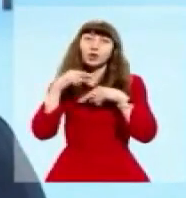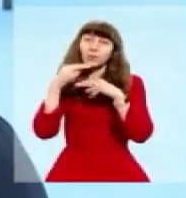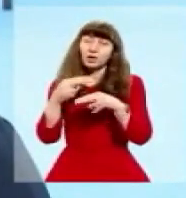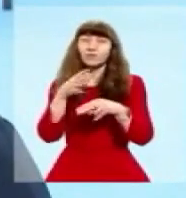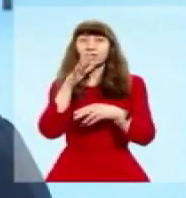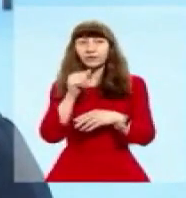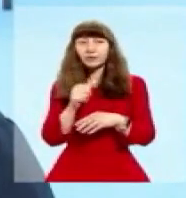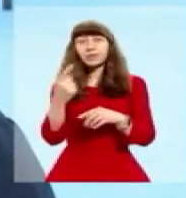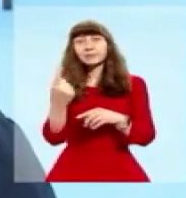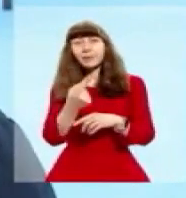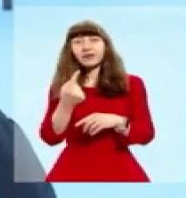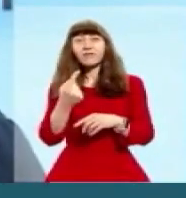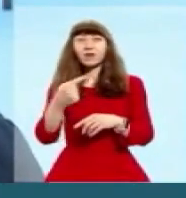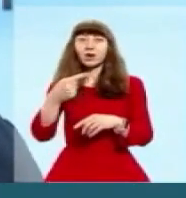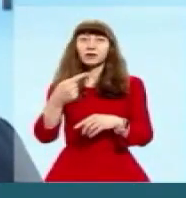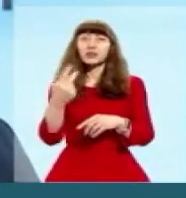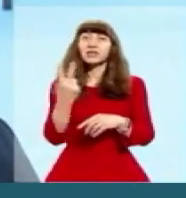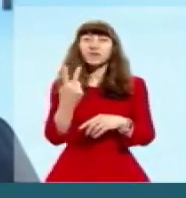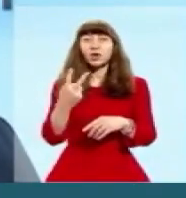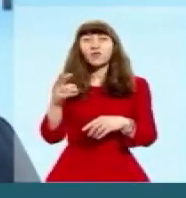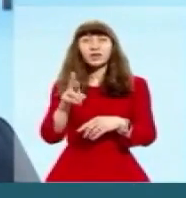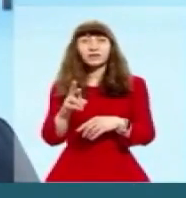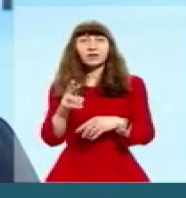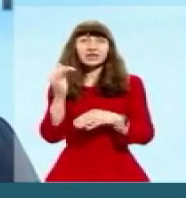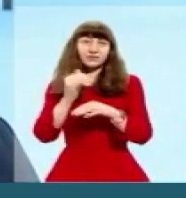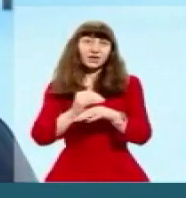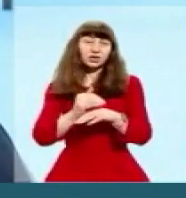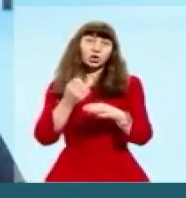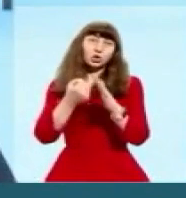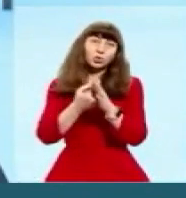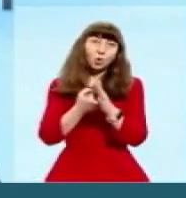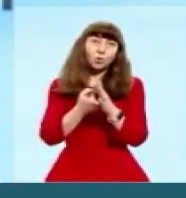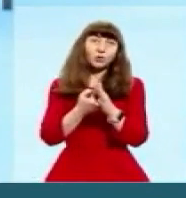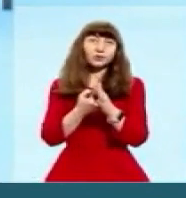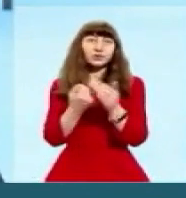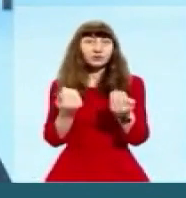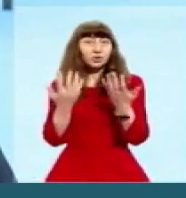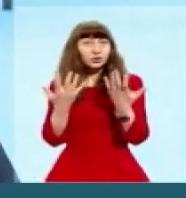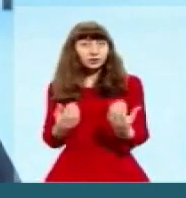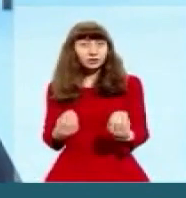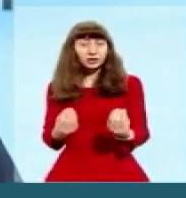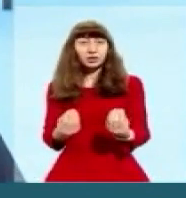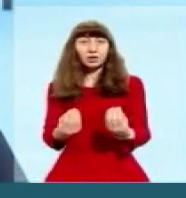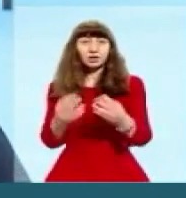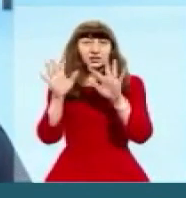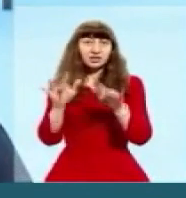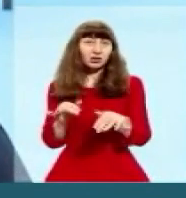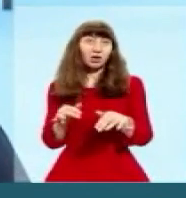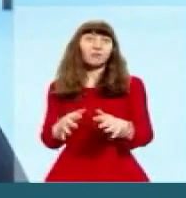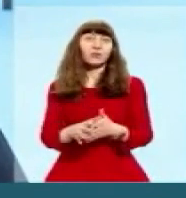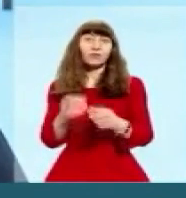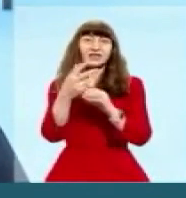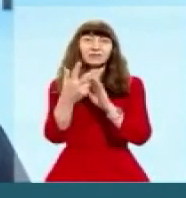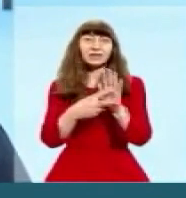период, получается, со 2 января, с вечера по сегодняшний день выпало порядка